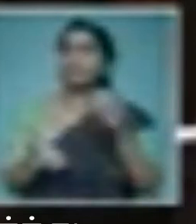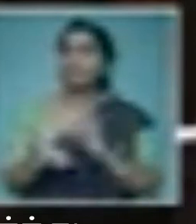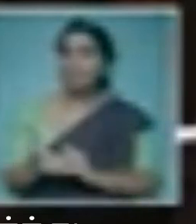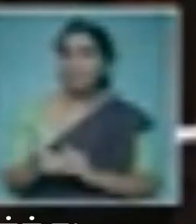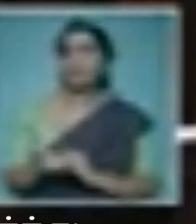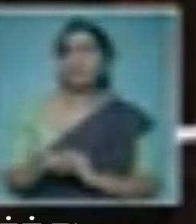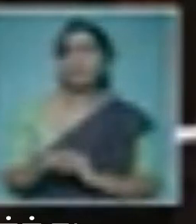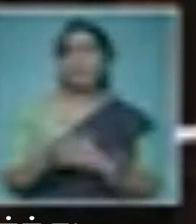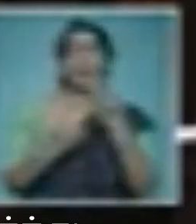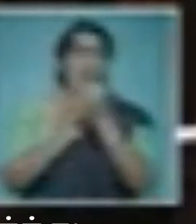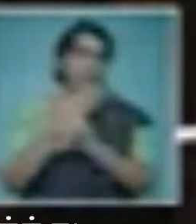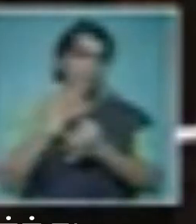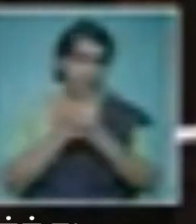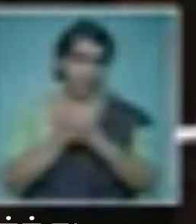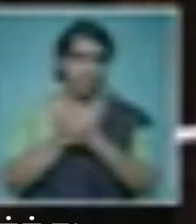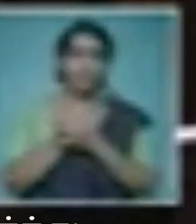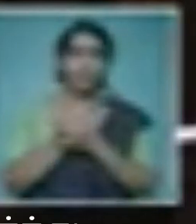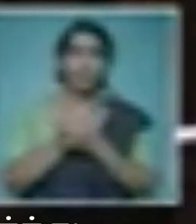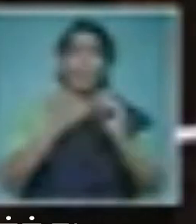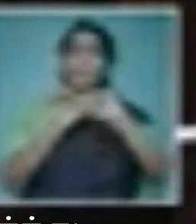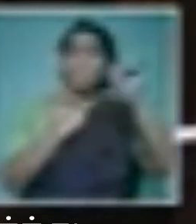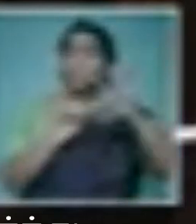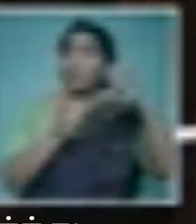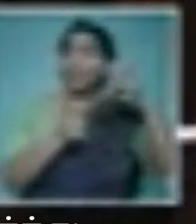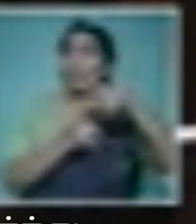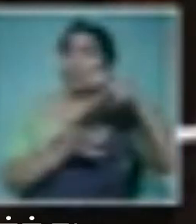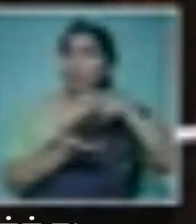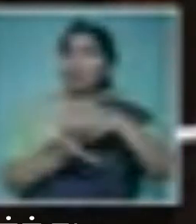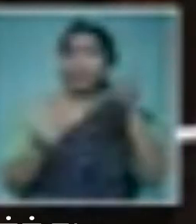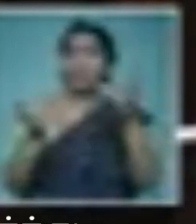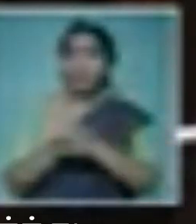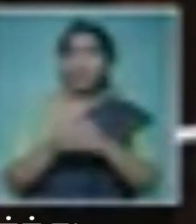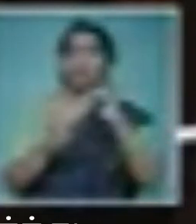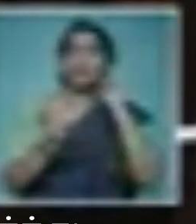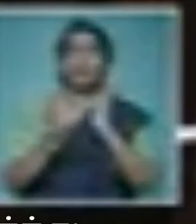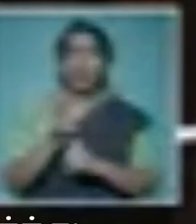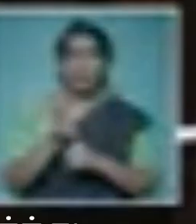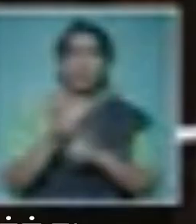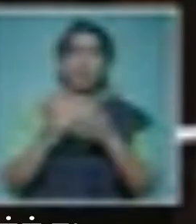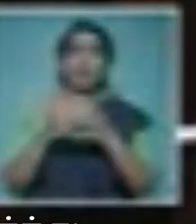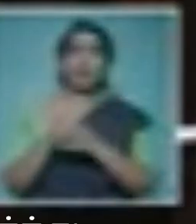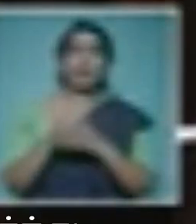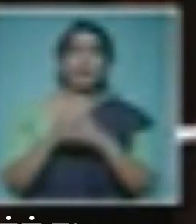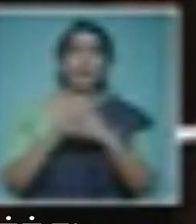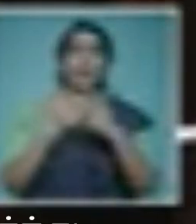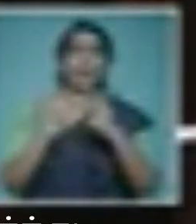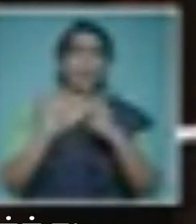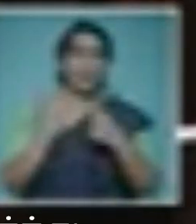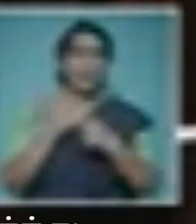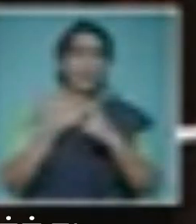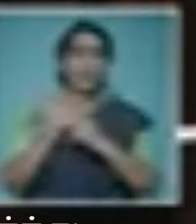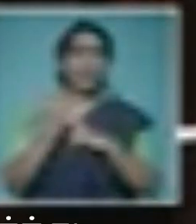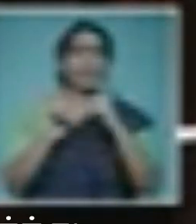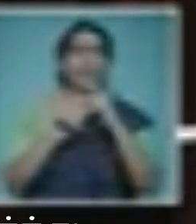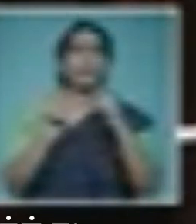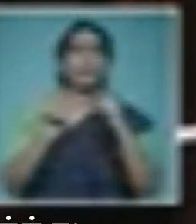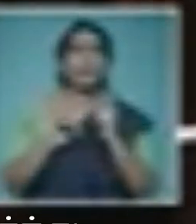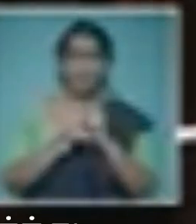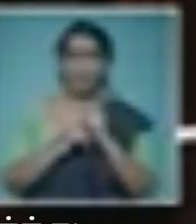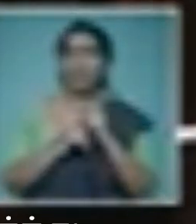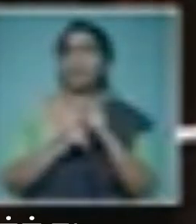දැන් ඩ්‍රග්ස් ගැන ගත්තම මඩකලපෝ දිස්ත්‍රික්කයේ මෙතුමාගේ පක්ෂේ සංවිධායකවරයෙක් කියලා තමයි කියන්නේ TMVP පක්ෂේ සත්‍රකොණ්ඩාන් කියන